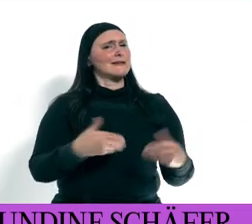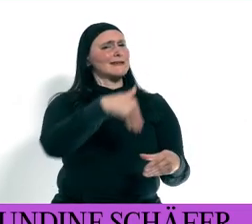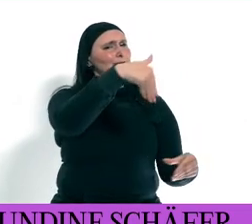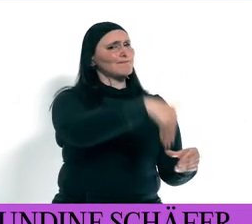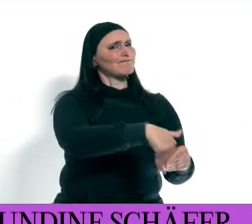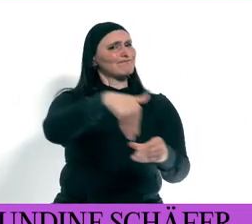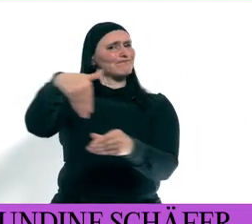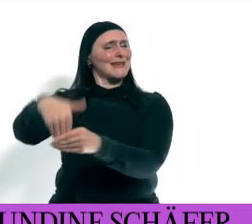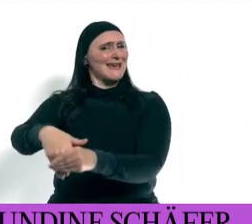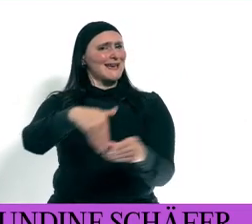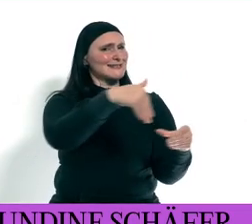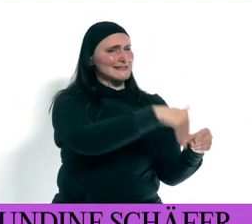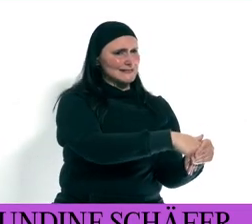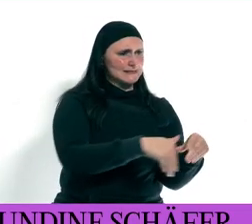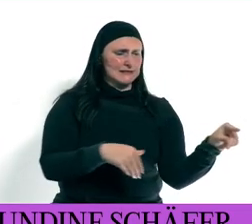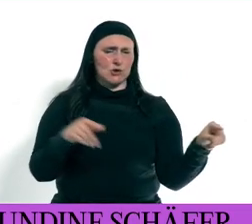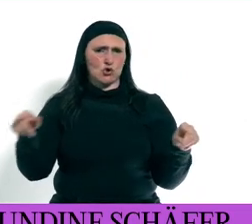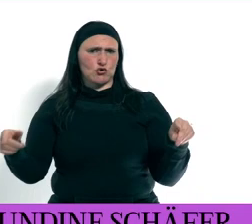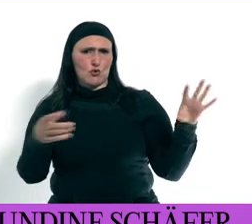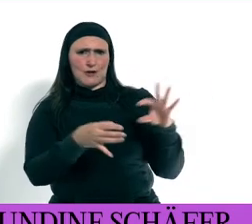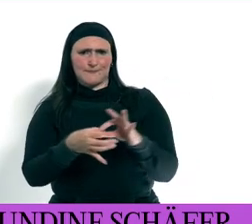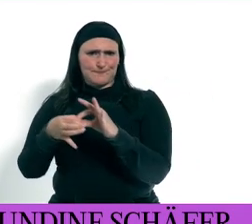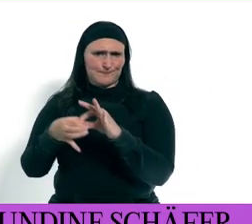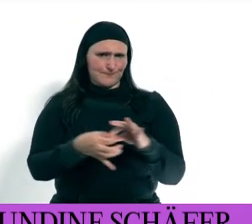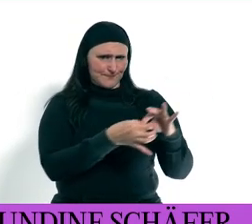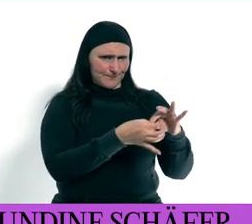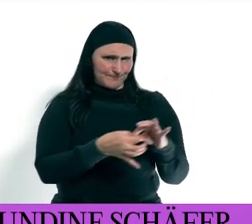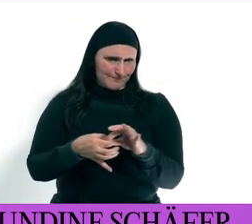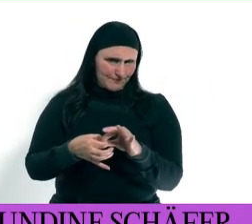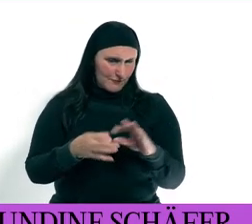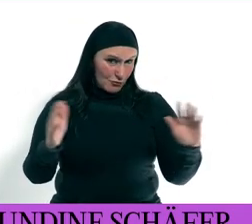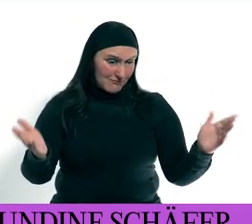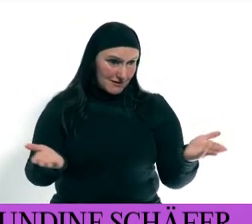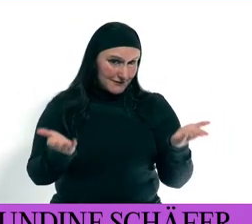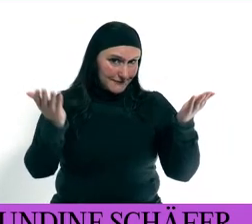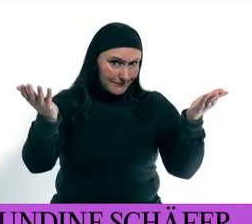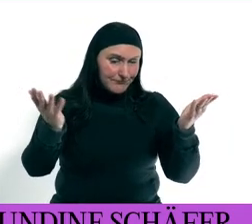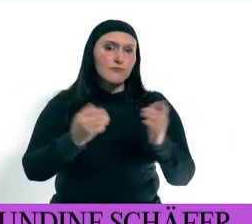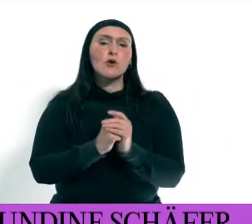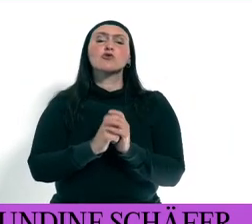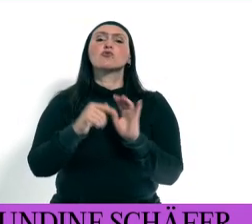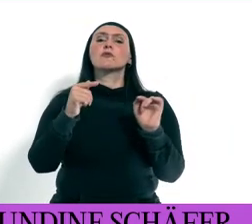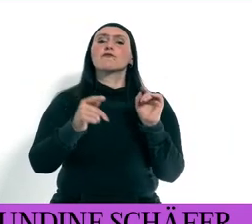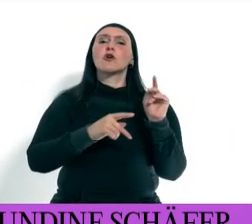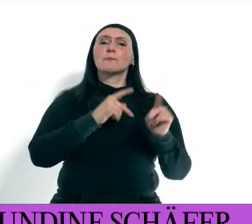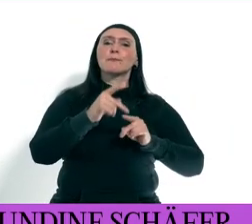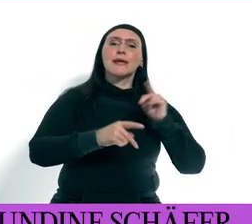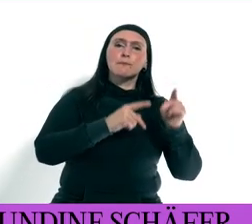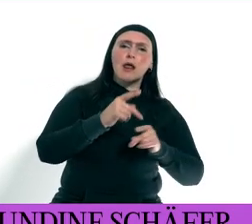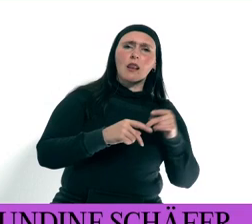Essenz von Brito und dem ZKU, nämlich die Wahrung der Verbindungen,